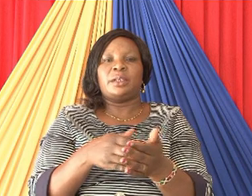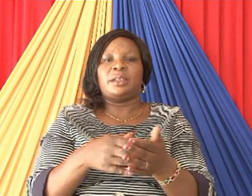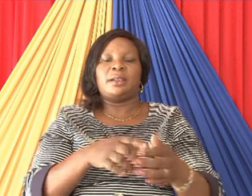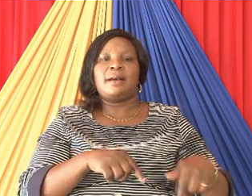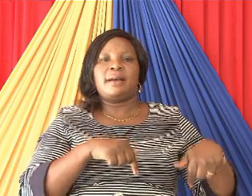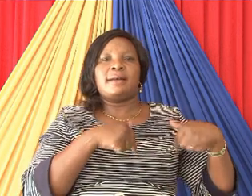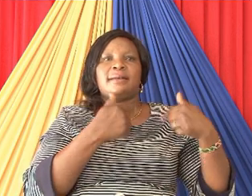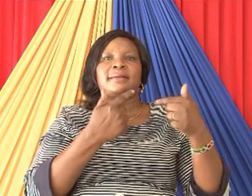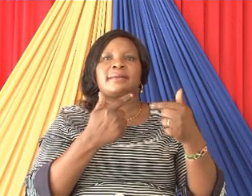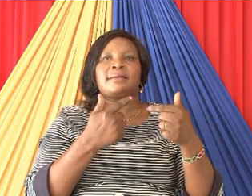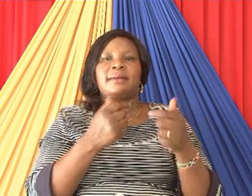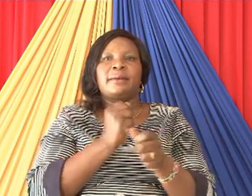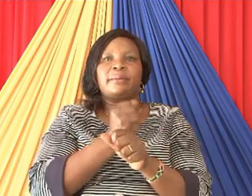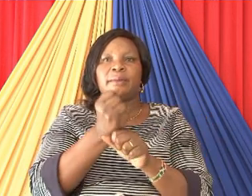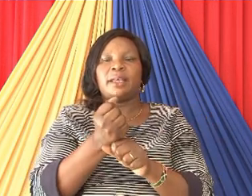watu wengi